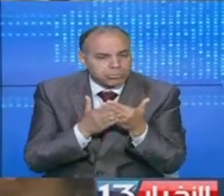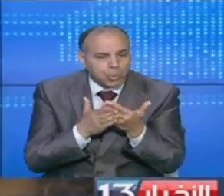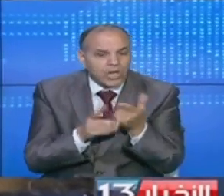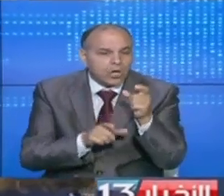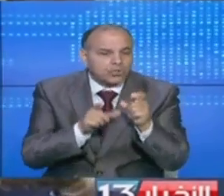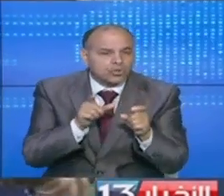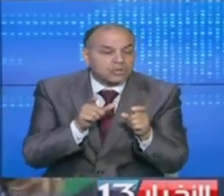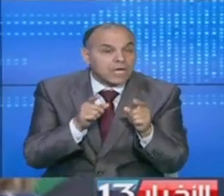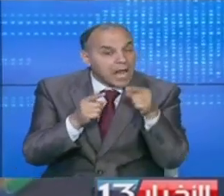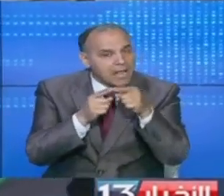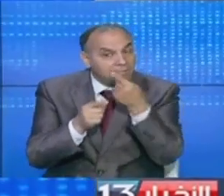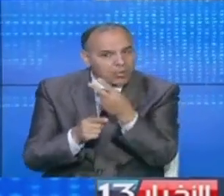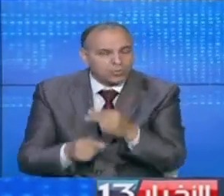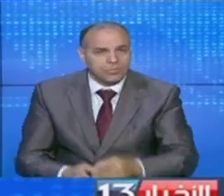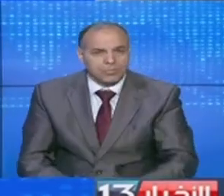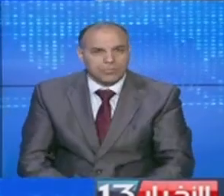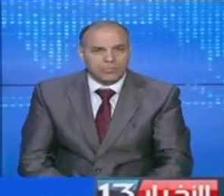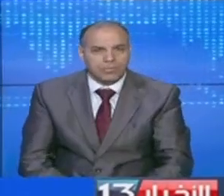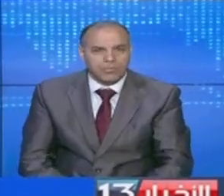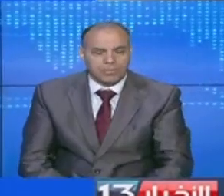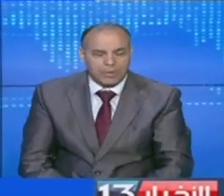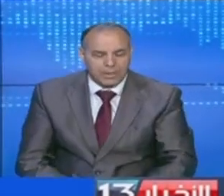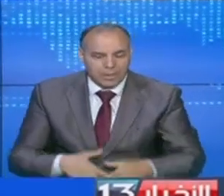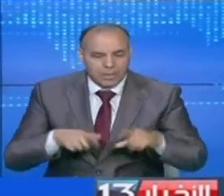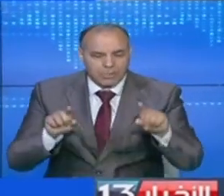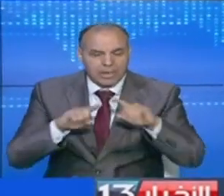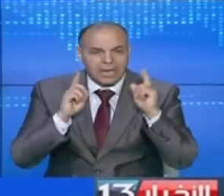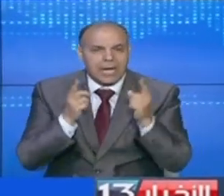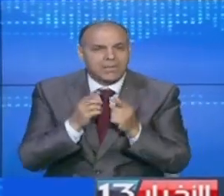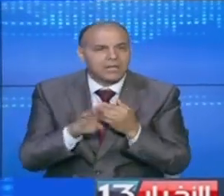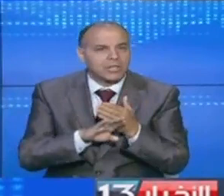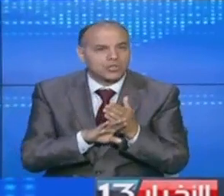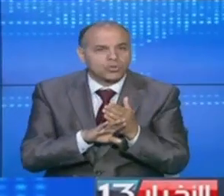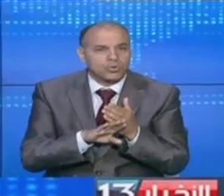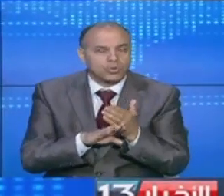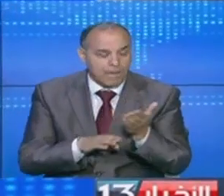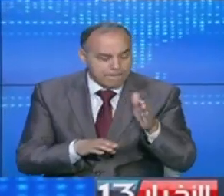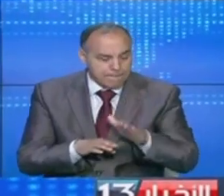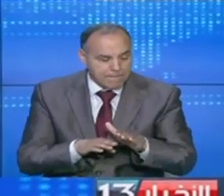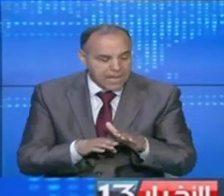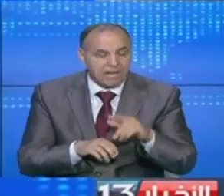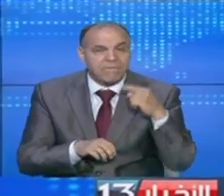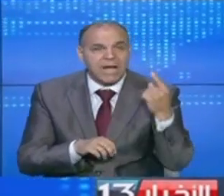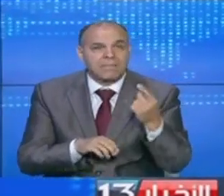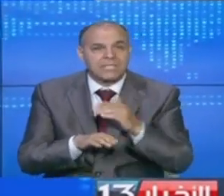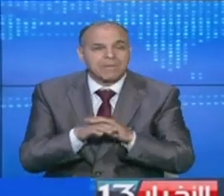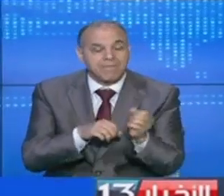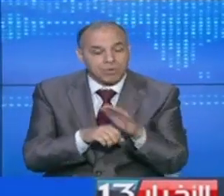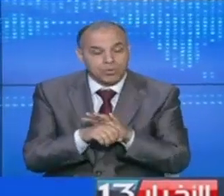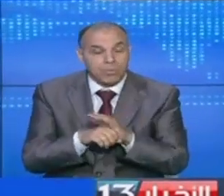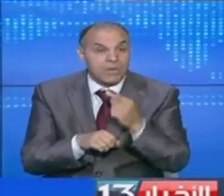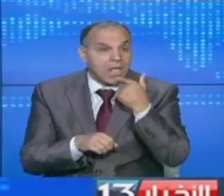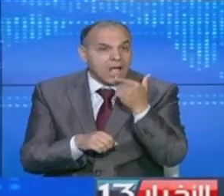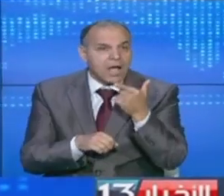الفئات المعنيه بها وفي اخبار العالم يتجاوز عدد الوفيات حول العالم بسبب فيروس كورونا